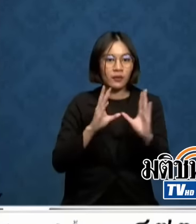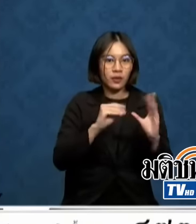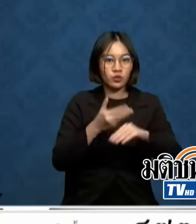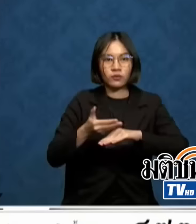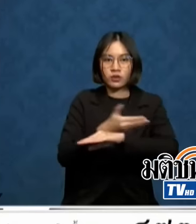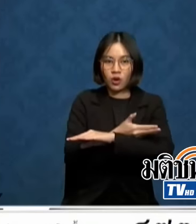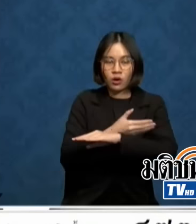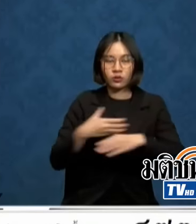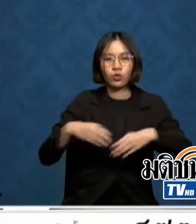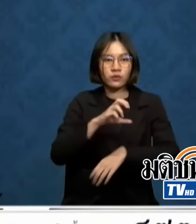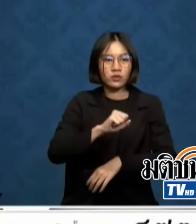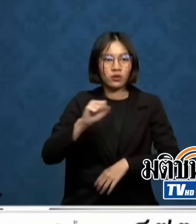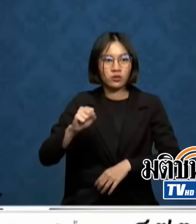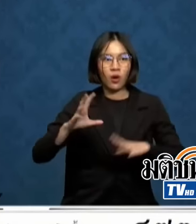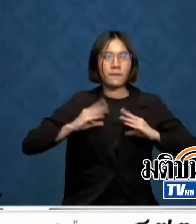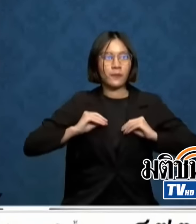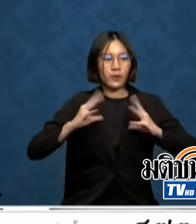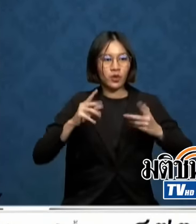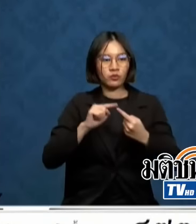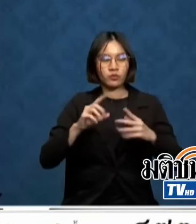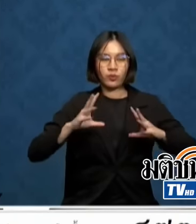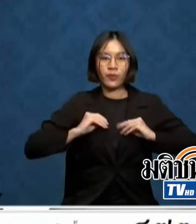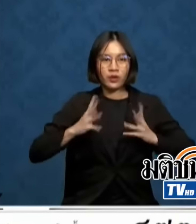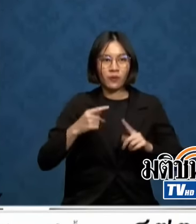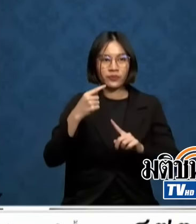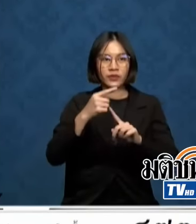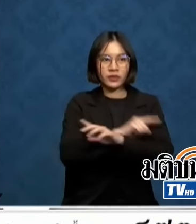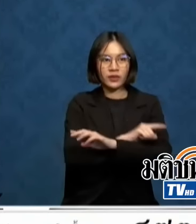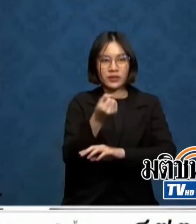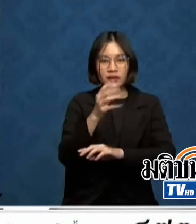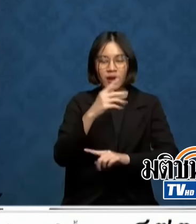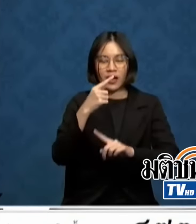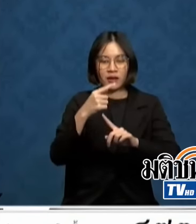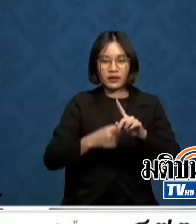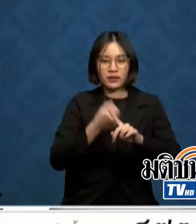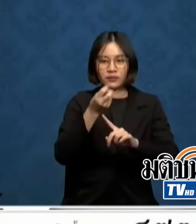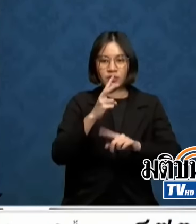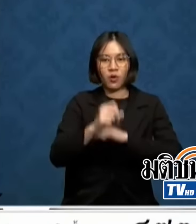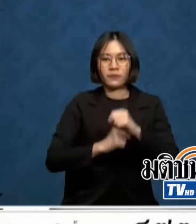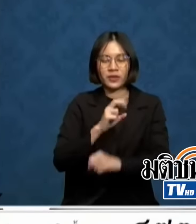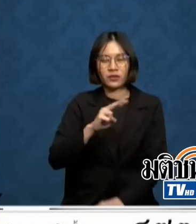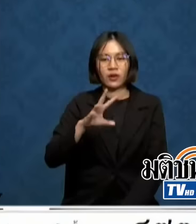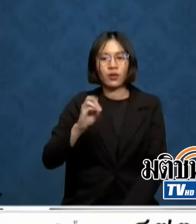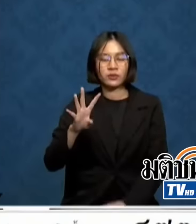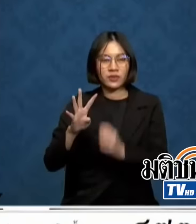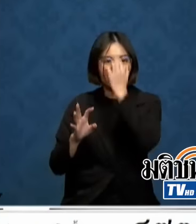ที่สภาผู้แทนราษฎรจะมีมติไม่เห็นชอบในชั้นรับหลักการเมื่อวันที่ 15ธันวาคมปี